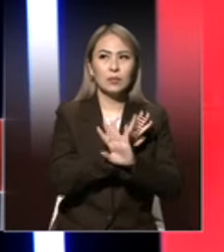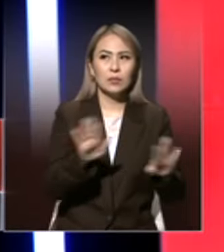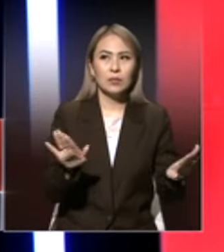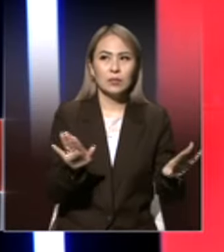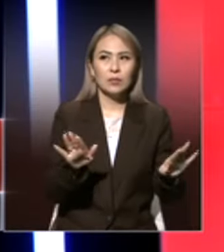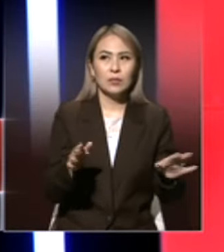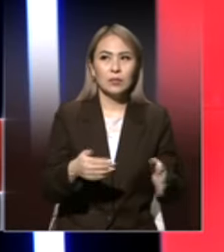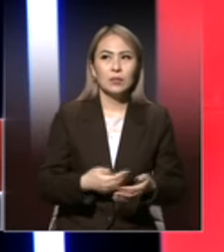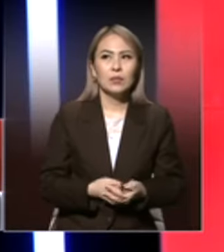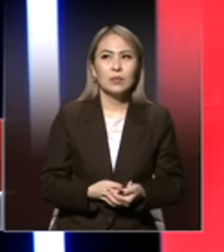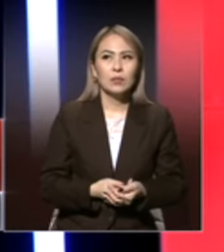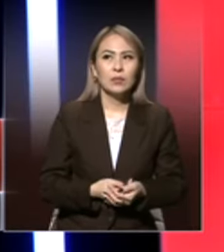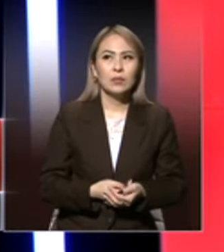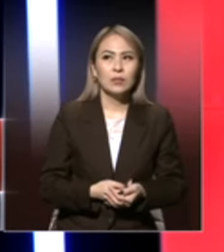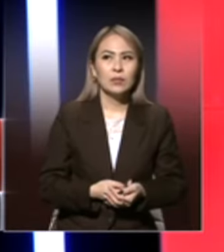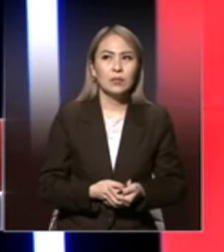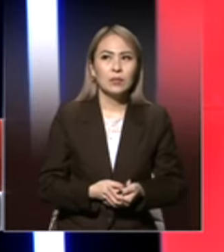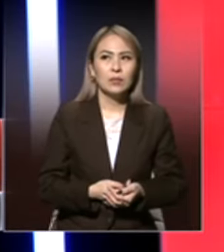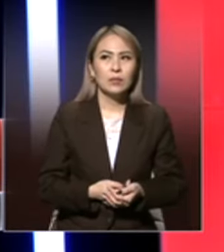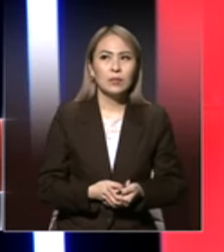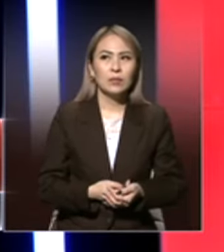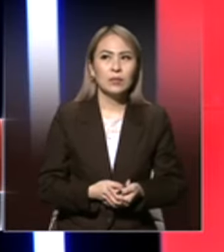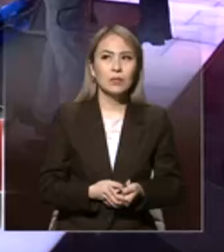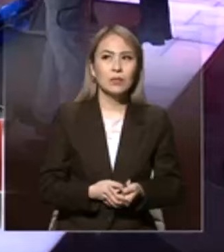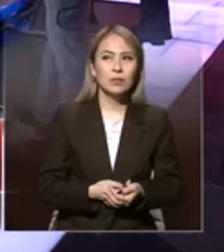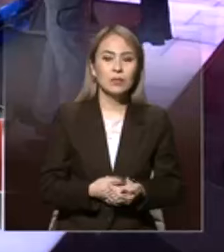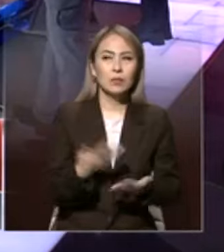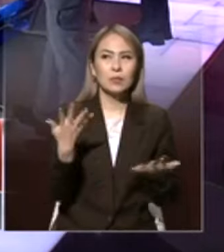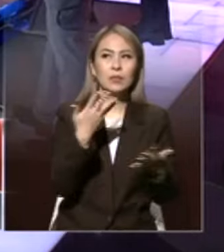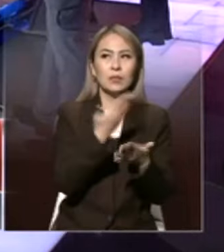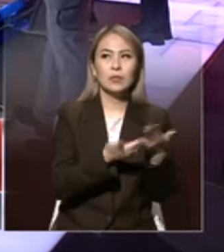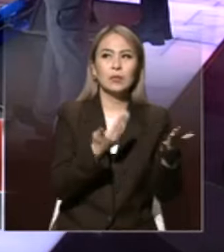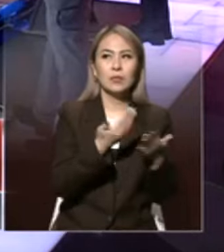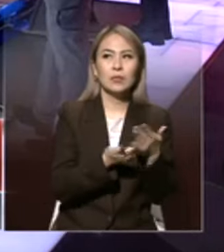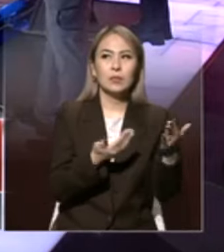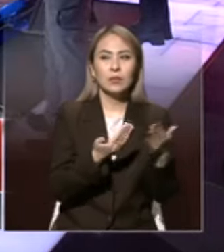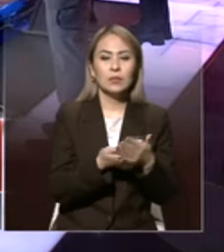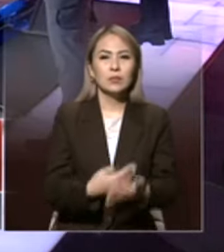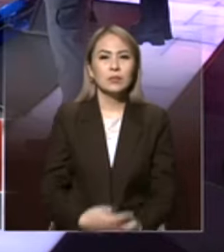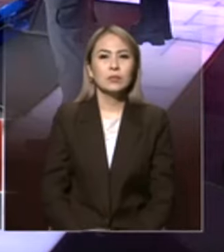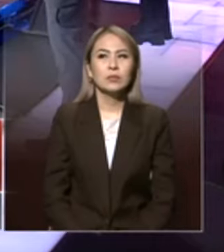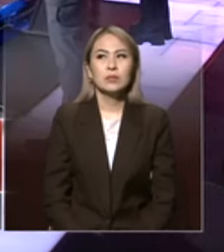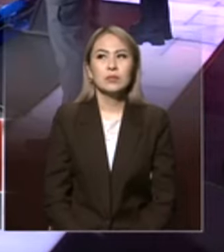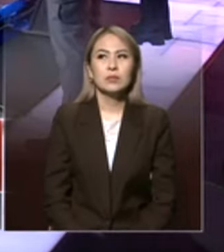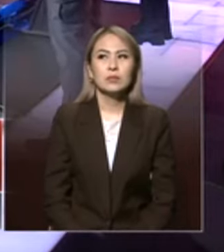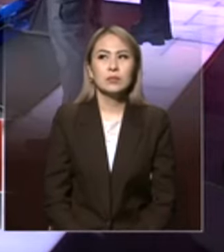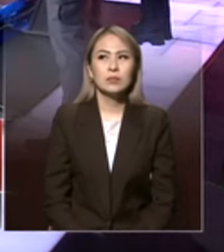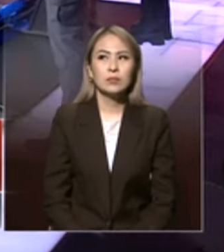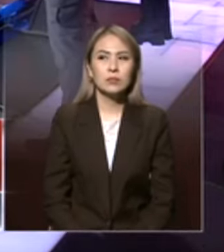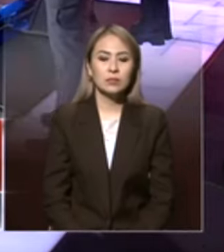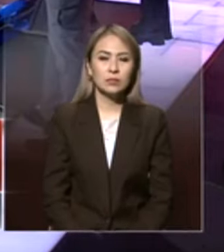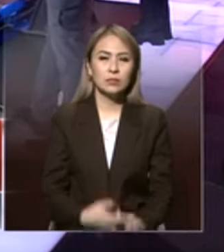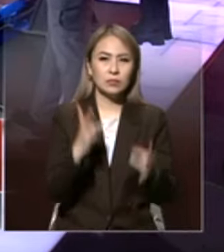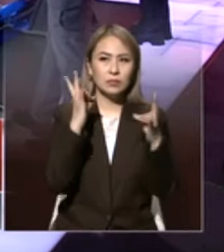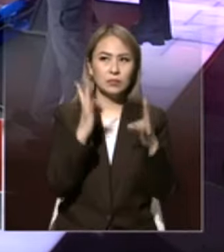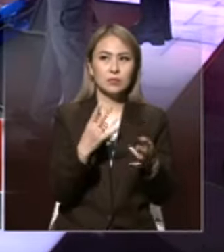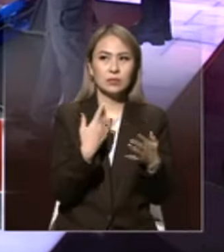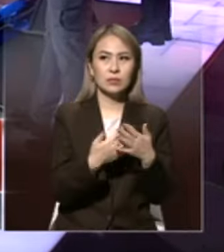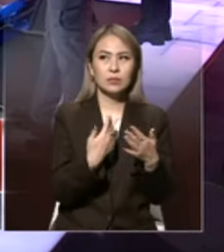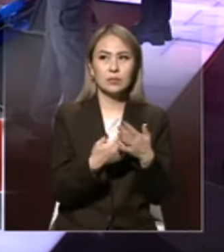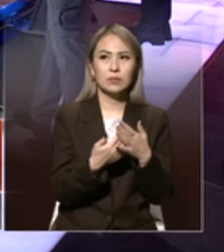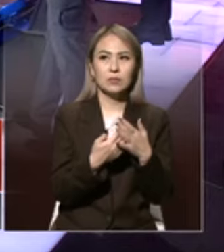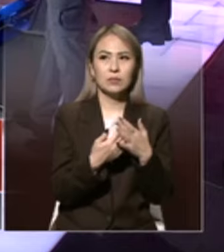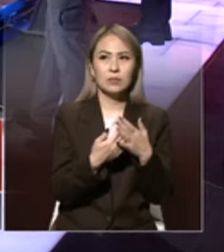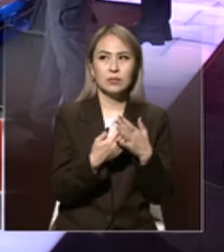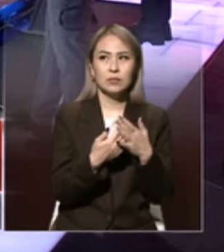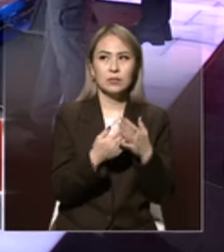Бөлінбейік. Отбасына бәрі бірдей ғой. Айтыңызшы, Жаннұр ханым, қандай кеңес бересіз? Қандай кеңес бересіз мысалы осындай жағдайда осы жәбірленіп жазаматтарға? Сіздікі,